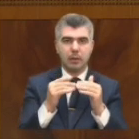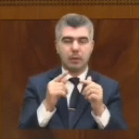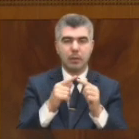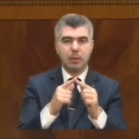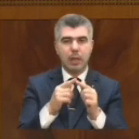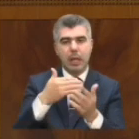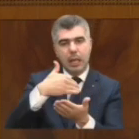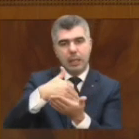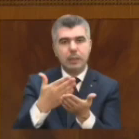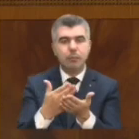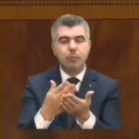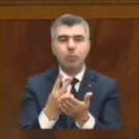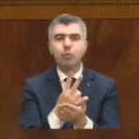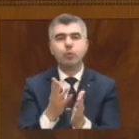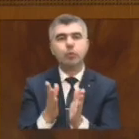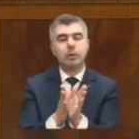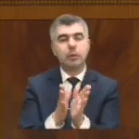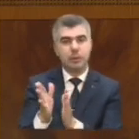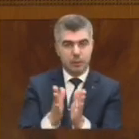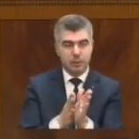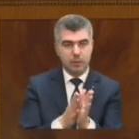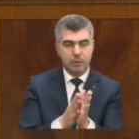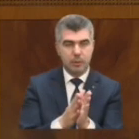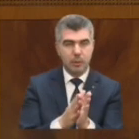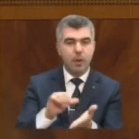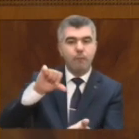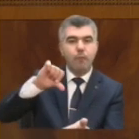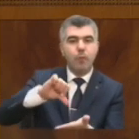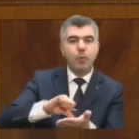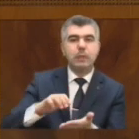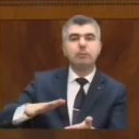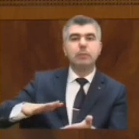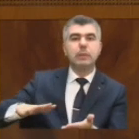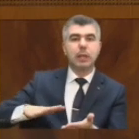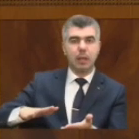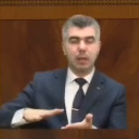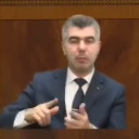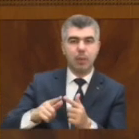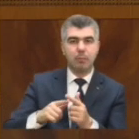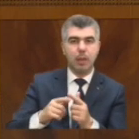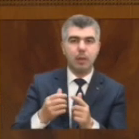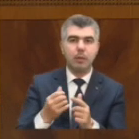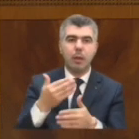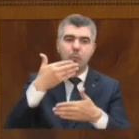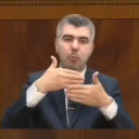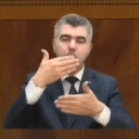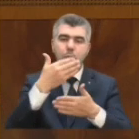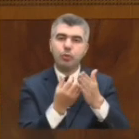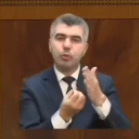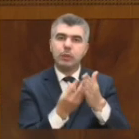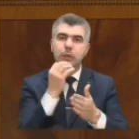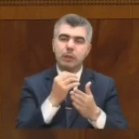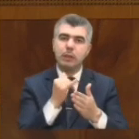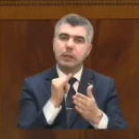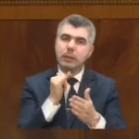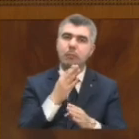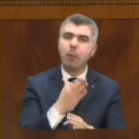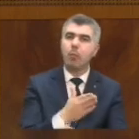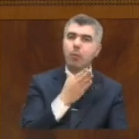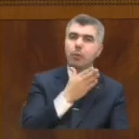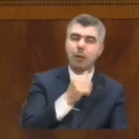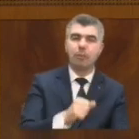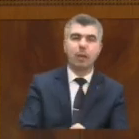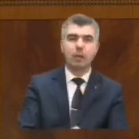جوج لان جات في وسط المدينه، ولكن في نفس الوقت حنا بغينا نبداو بنايه جديده تكون اقوى اللي غنستمروا فيها في المستقبل، هذا